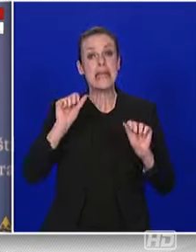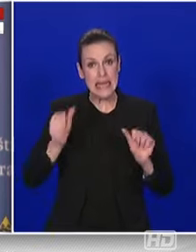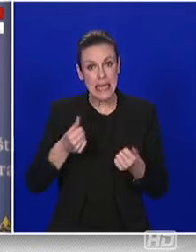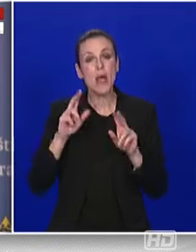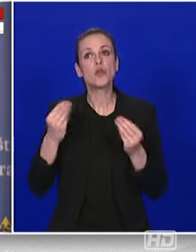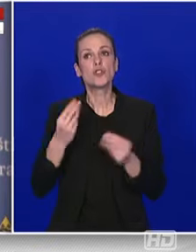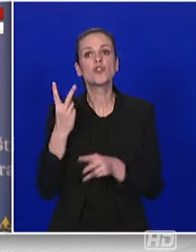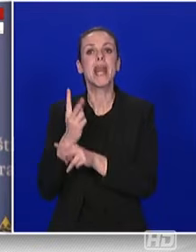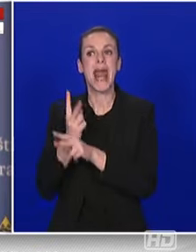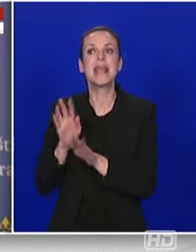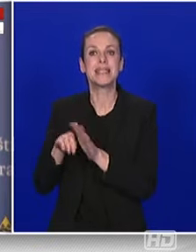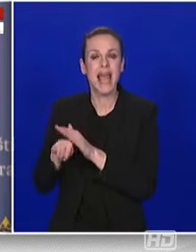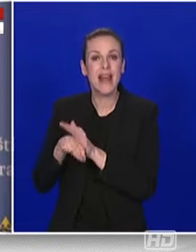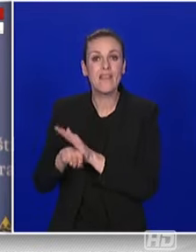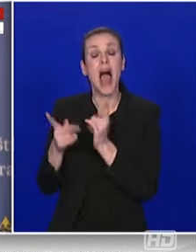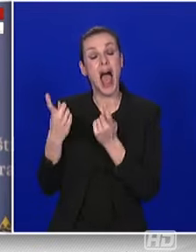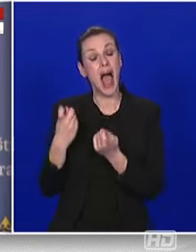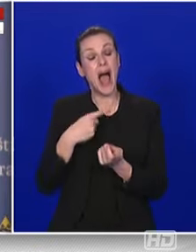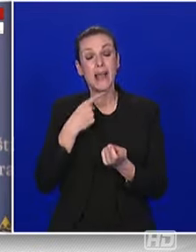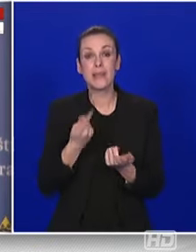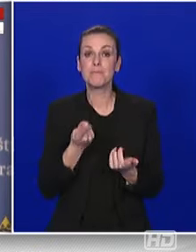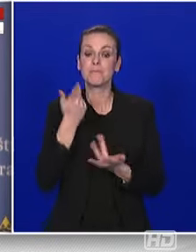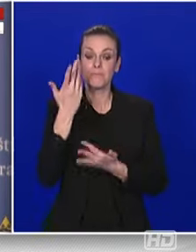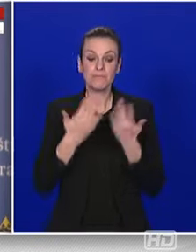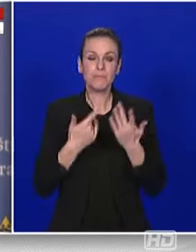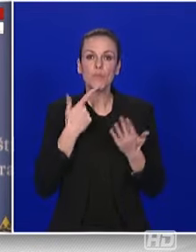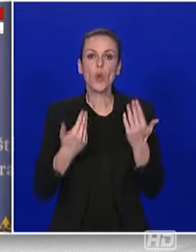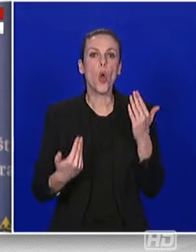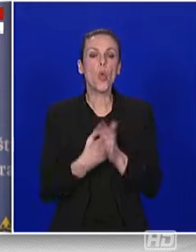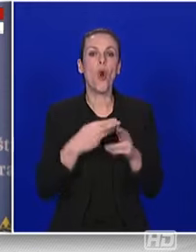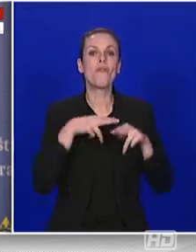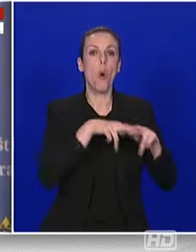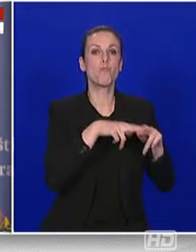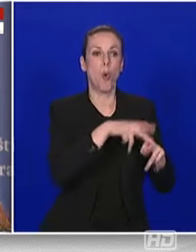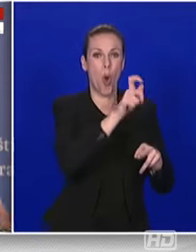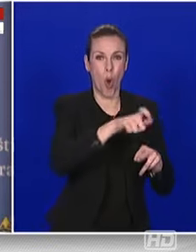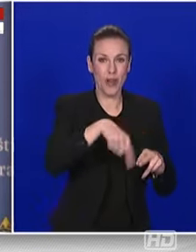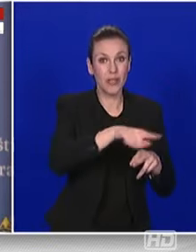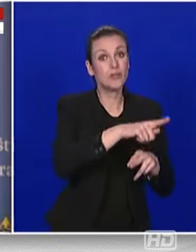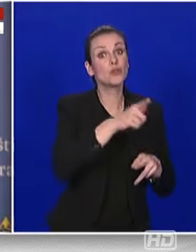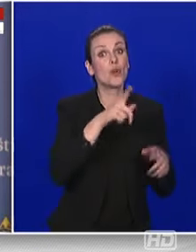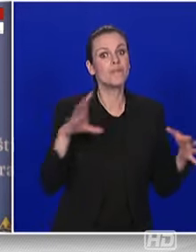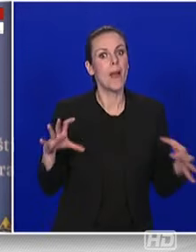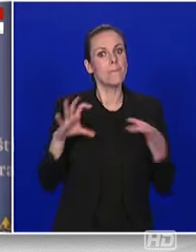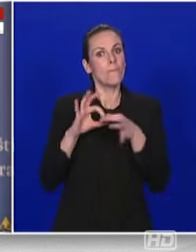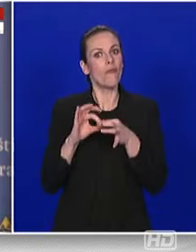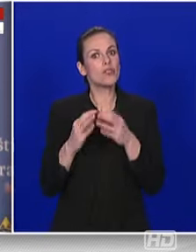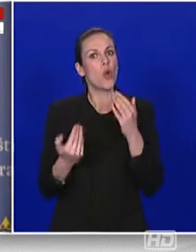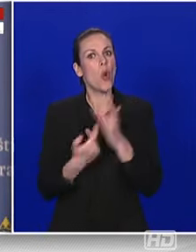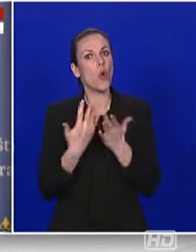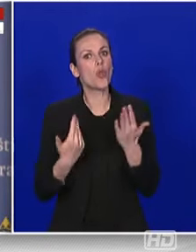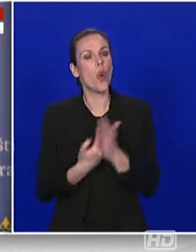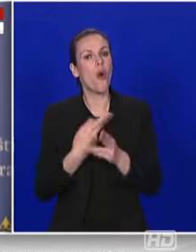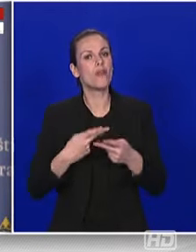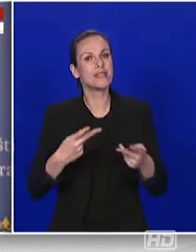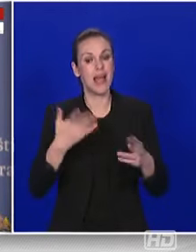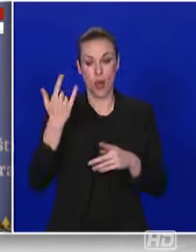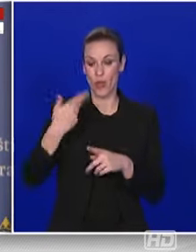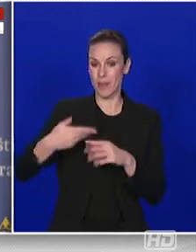kapaciteta, međutim, kao što rekoh, broj novohospitaliziranih u direktnoj je relaciji sa brojem novozaraženih pred